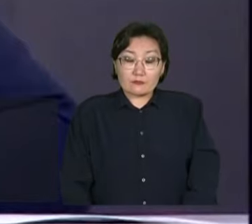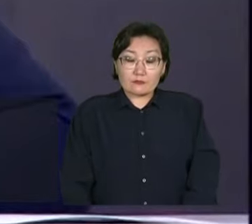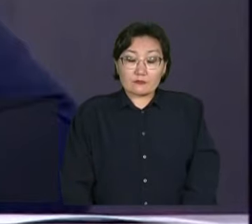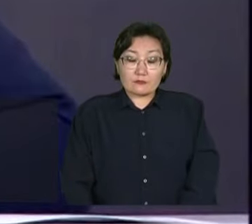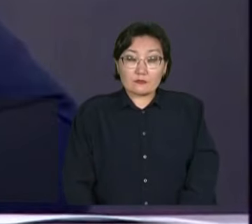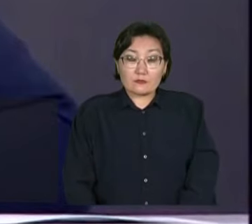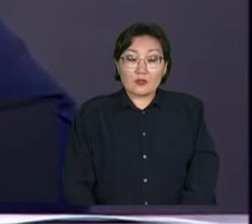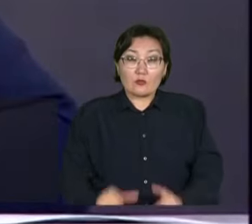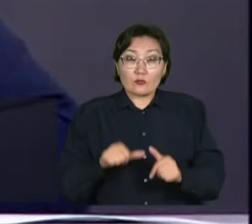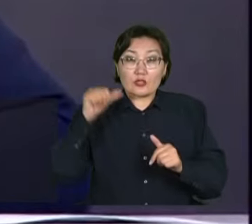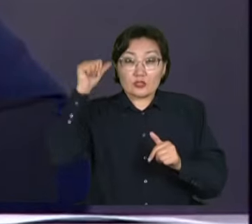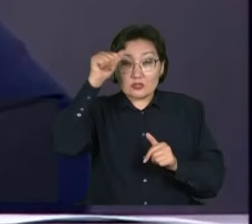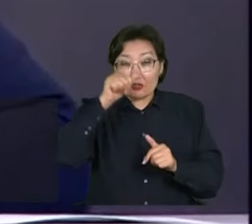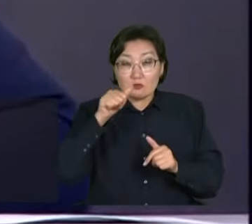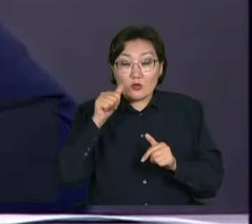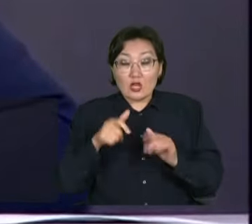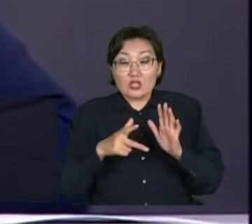Биыл